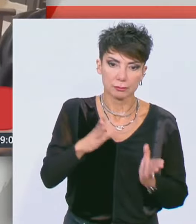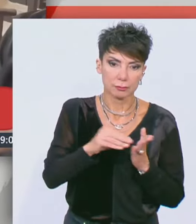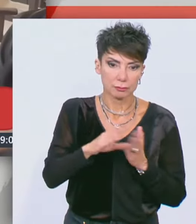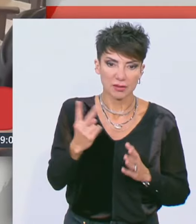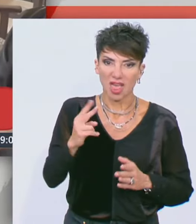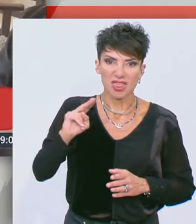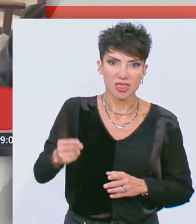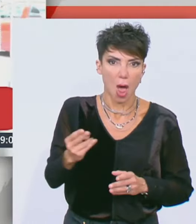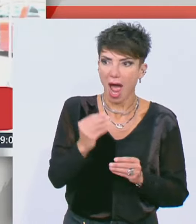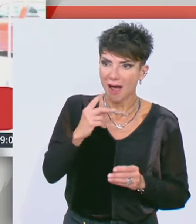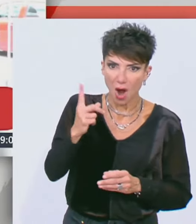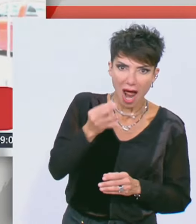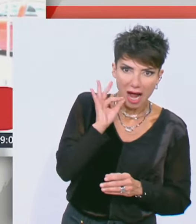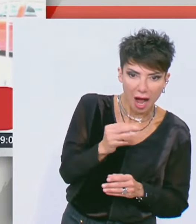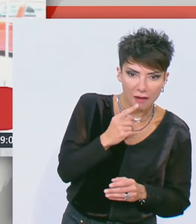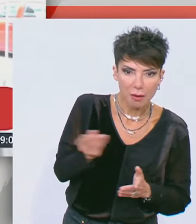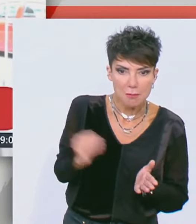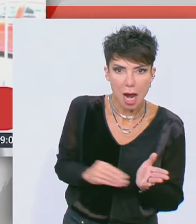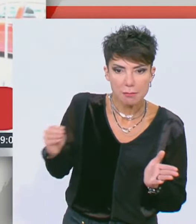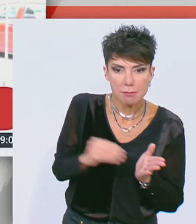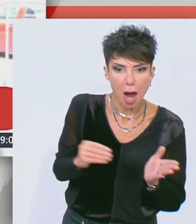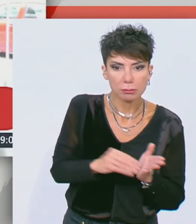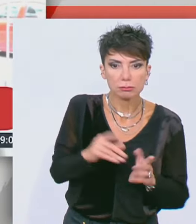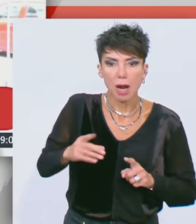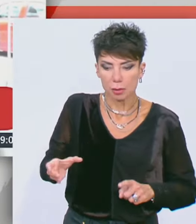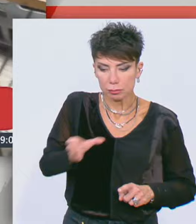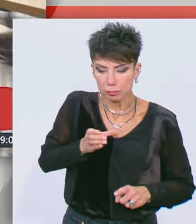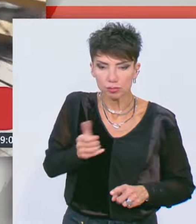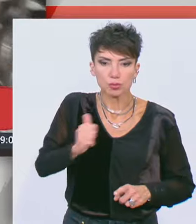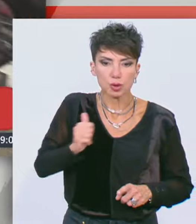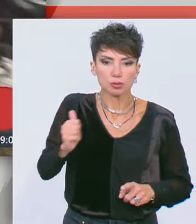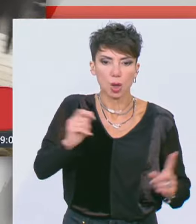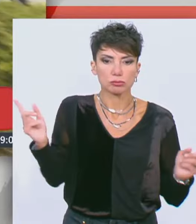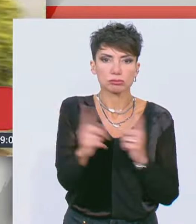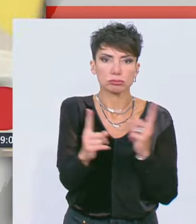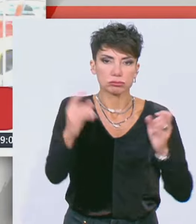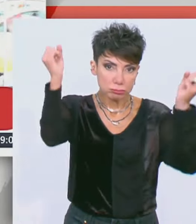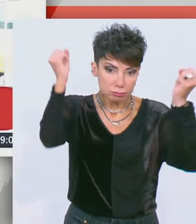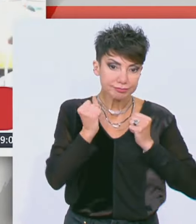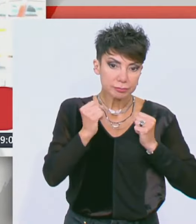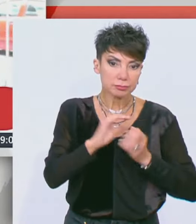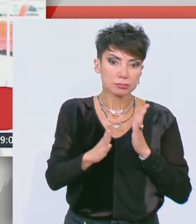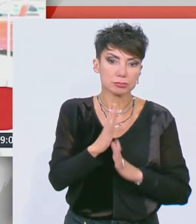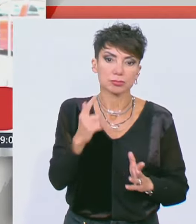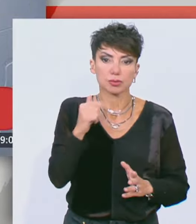τον καφέ και αυτά πολλά είναι. Βλέπω πολλούς περνάνε που τον έχουν στο χέρι τον καφέ από το σπίτι τους. Ένα πλήγμα για μας. Αν έκανα 100 καφέ τη μέρα, τώρα κάνω 70.